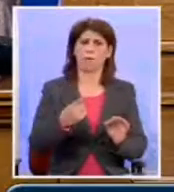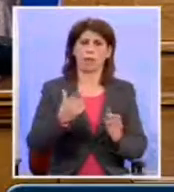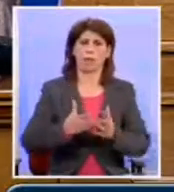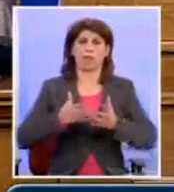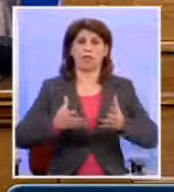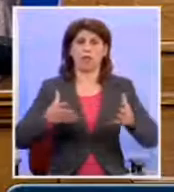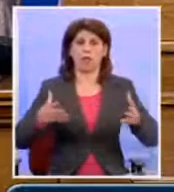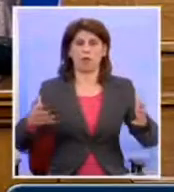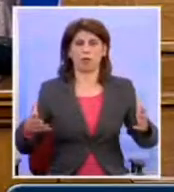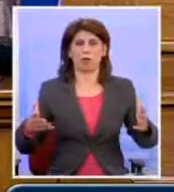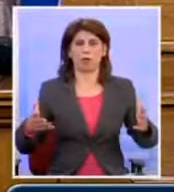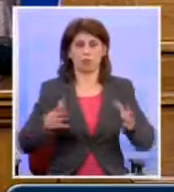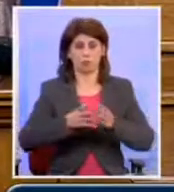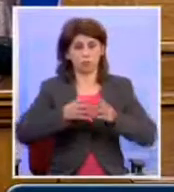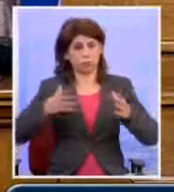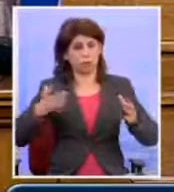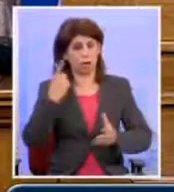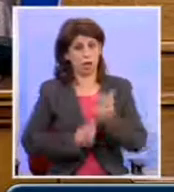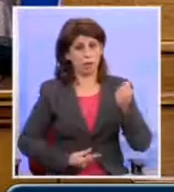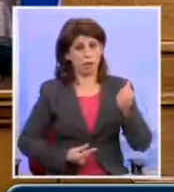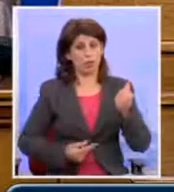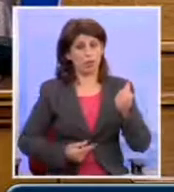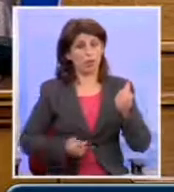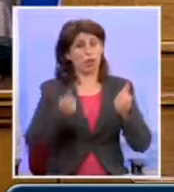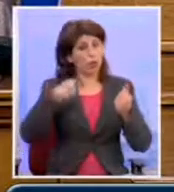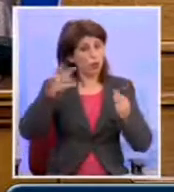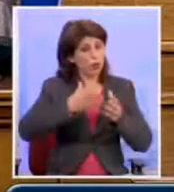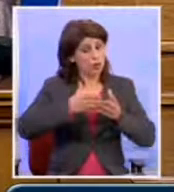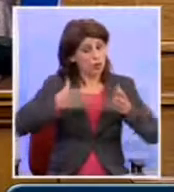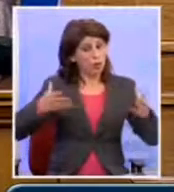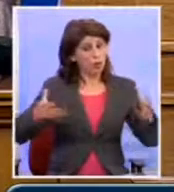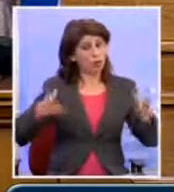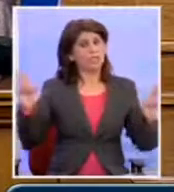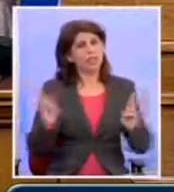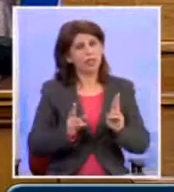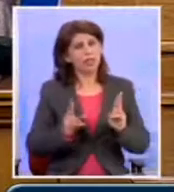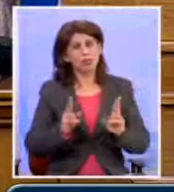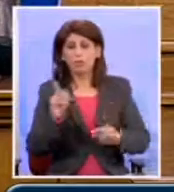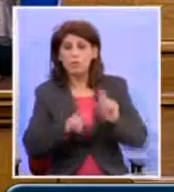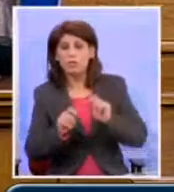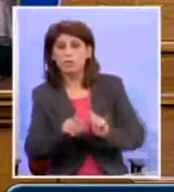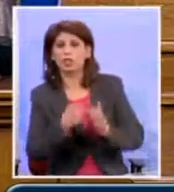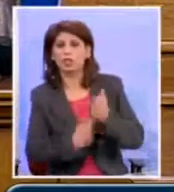διόγκωση του ελλείμματος, περισσότερη διόγκωση και λιγότερη διαμόρφωσή του.